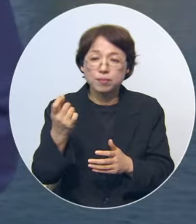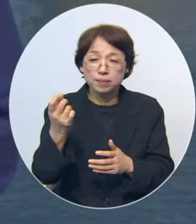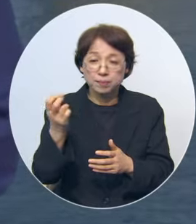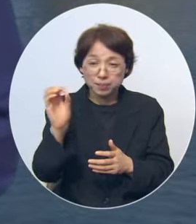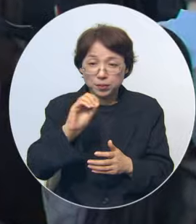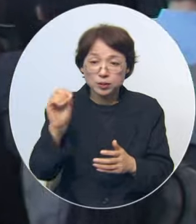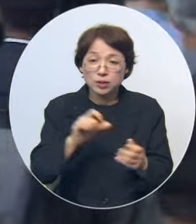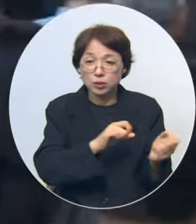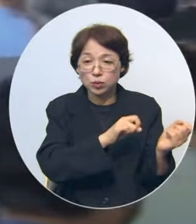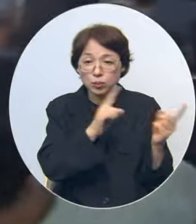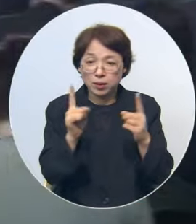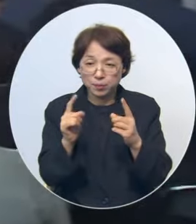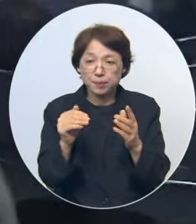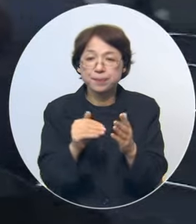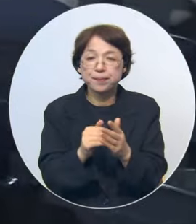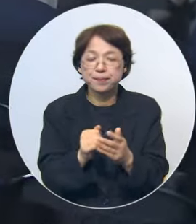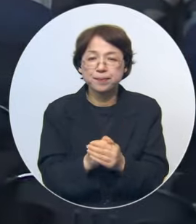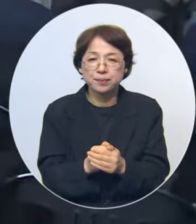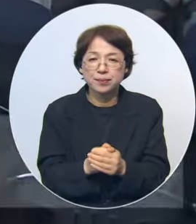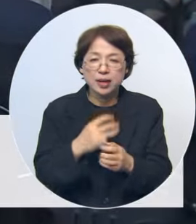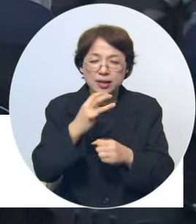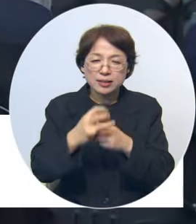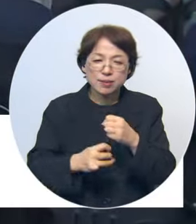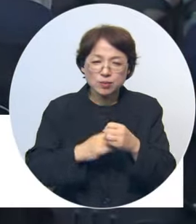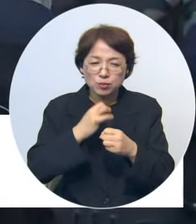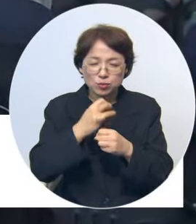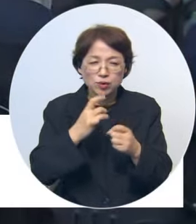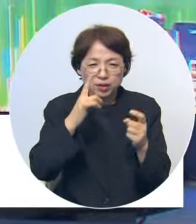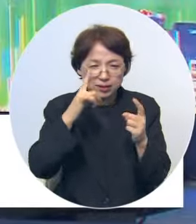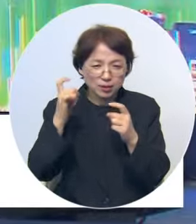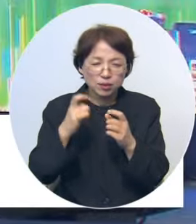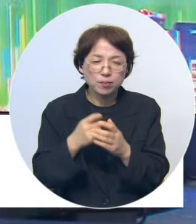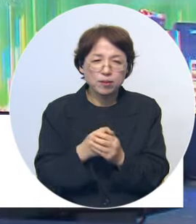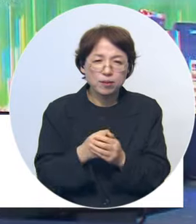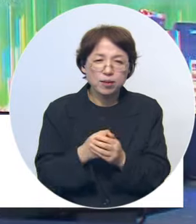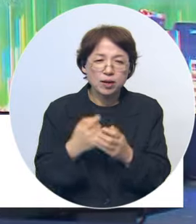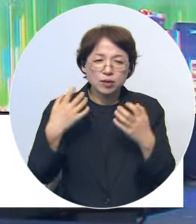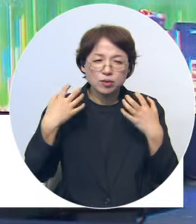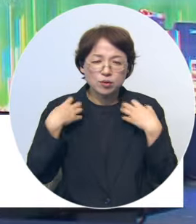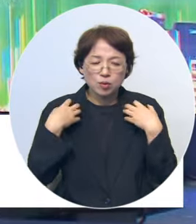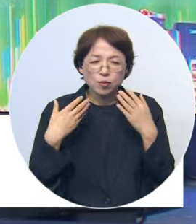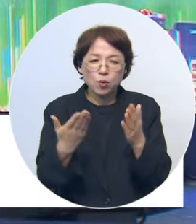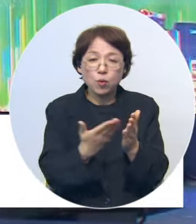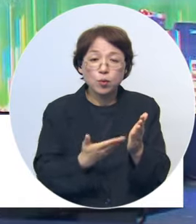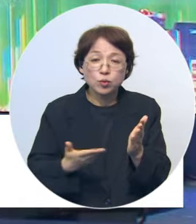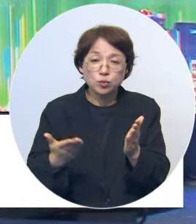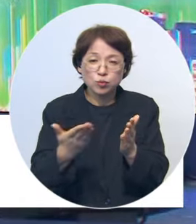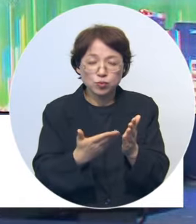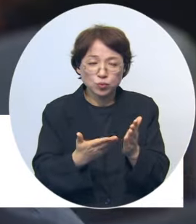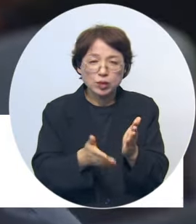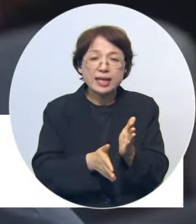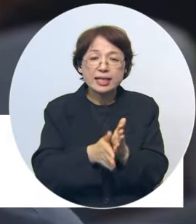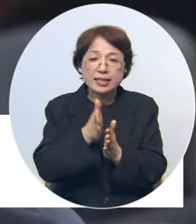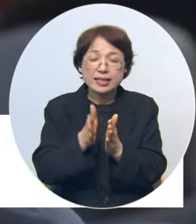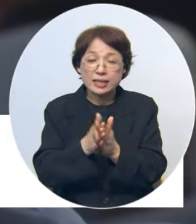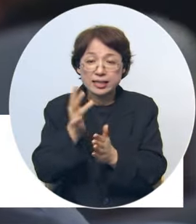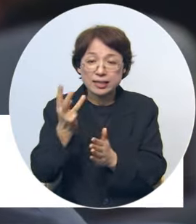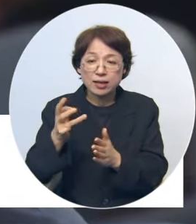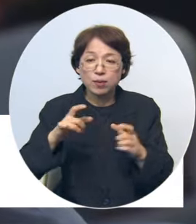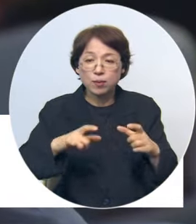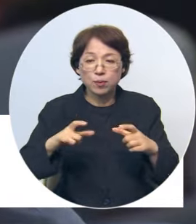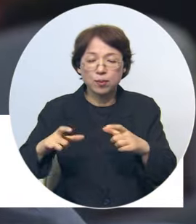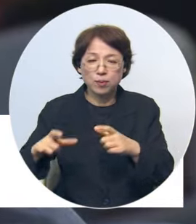회복됐습니다. 시화호 조성 30주년을 맞아 정부와 호수를 둘러싼 3개의 지자체는 앞으로의 30년을 위한